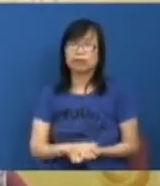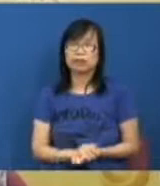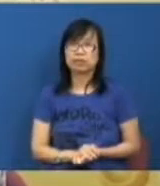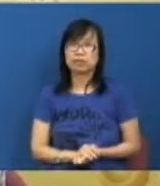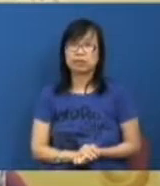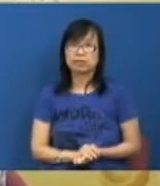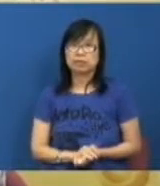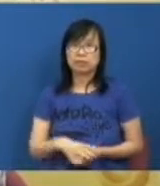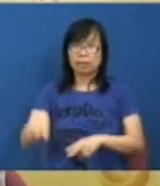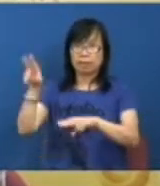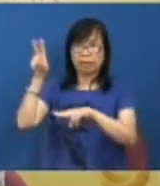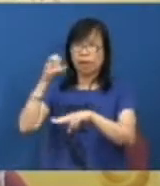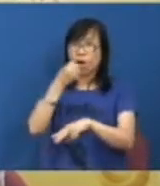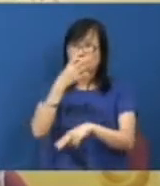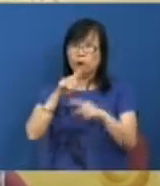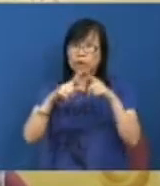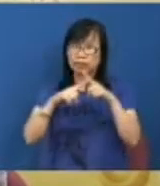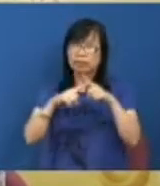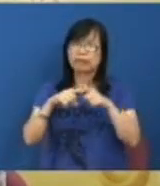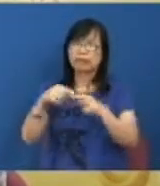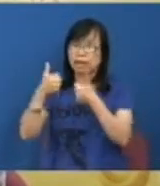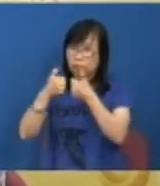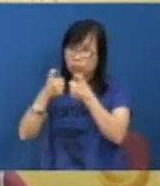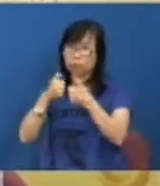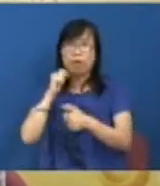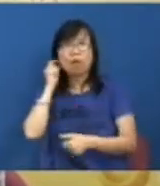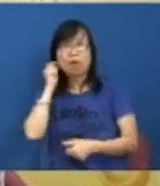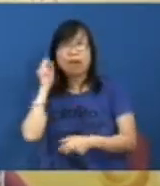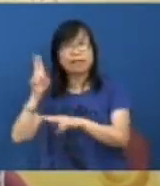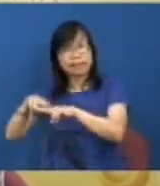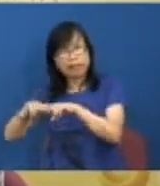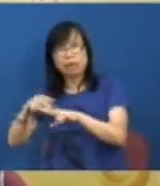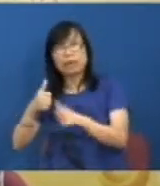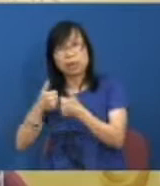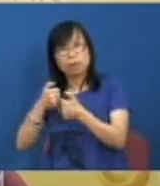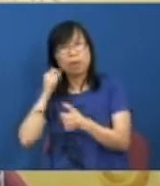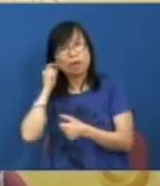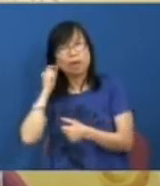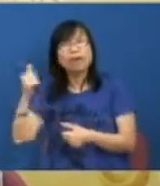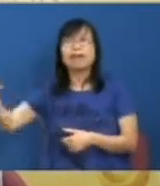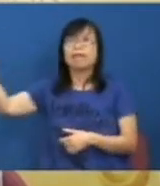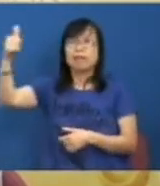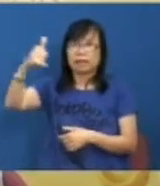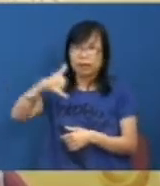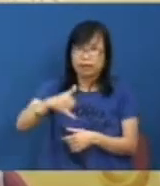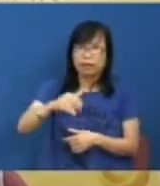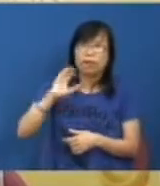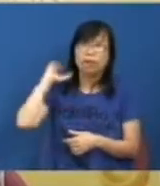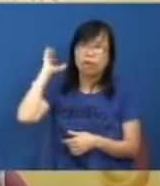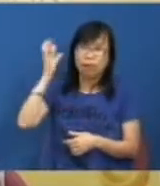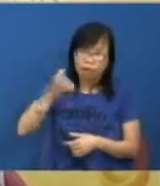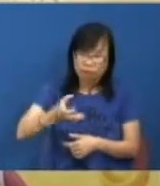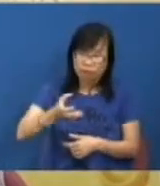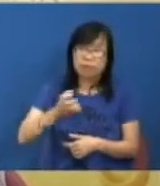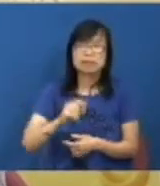是。內即港人佢嘅妻子係內地嘅妻子，就落嚟你可能好似阿梁振英咁講話要排